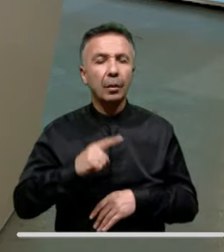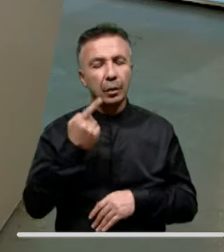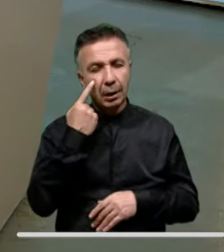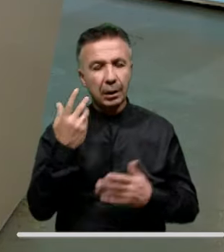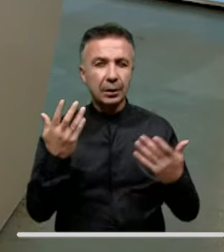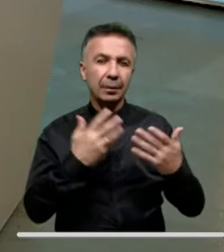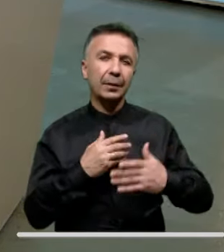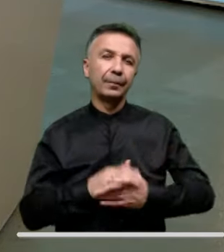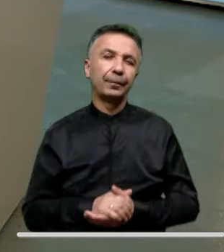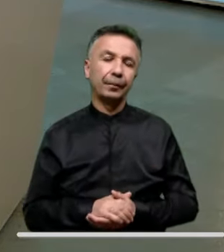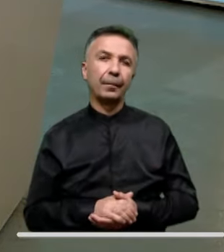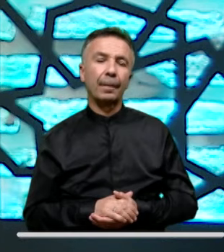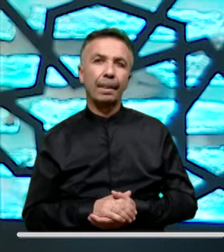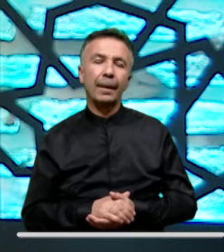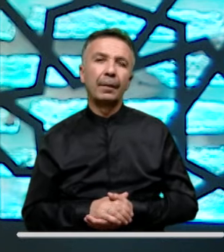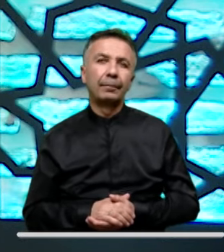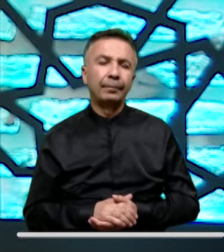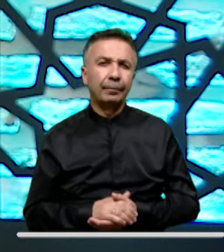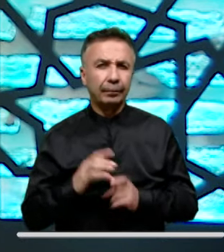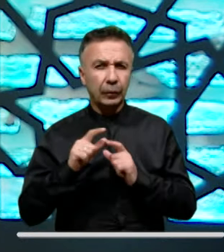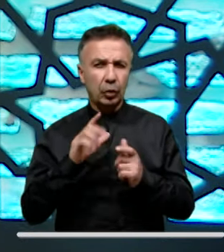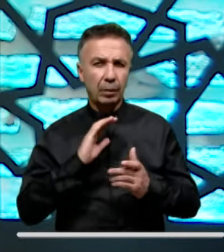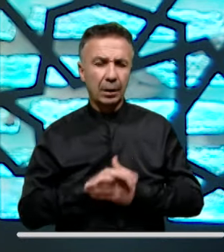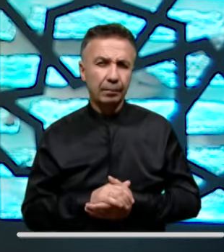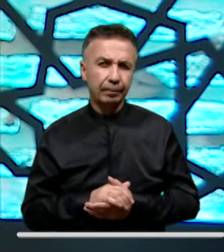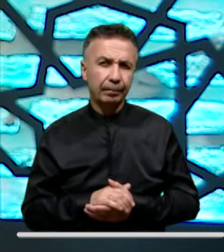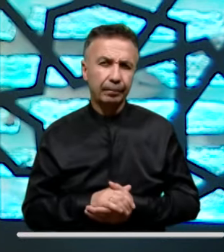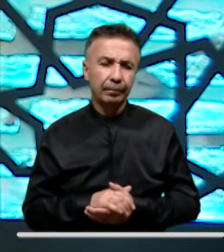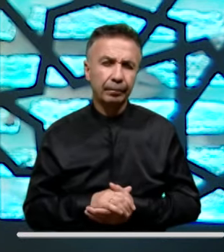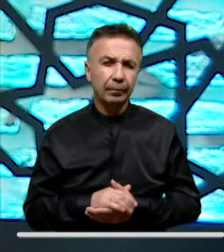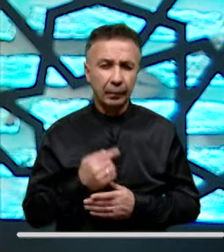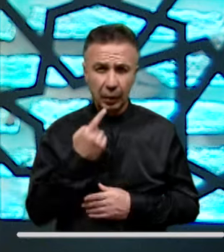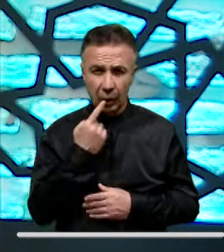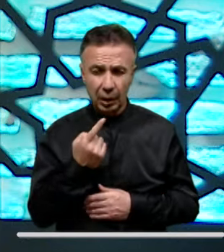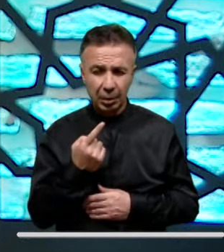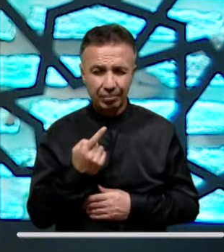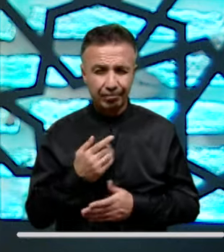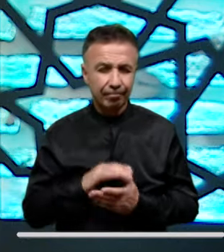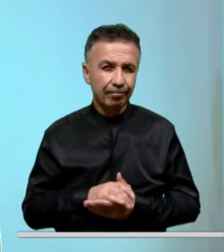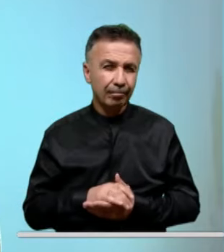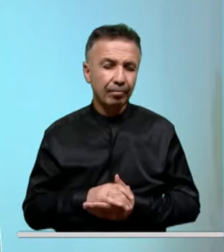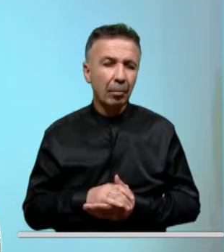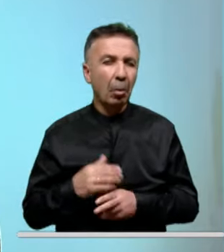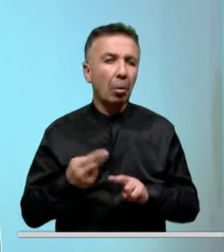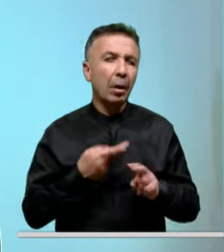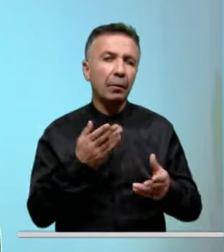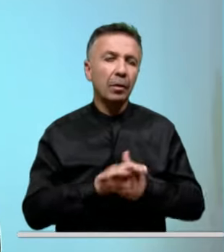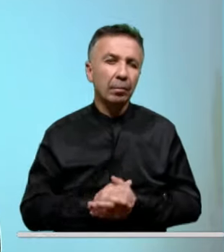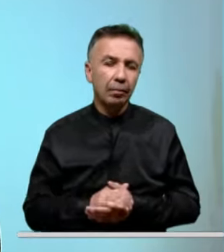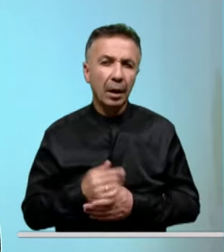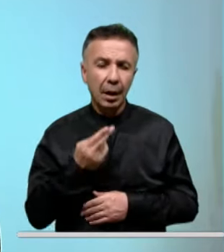akşamlar. Teşekkür ederiz. Hayırlı akşamlar. Ben hocama bir sorum olacak size. Şimdi diyorlar ki hocam mesela